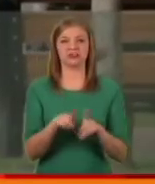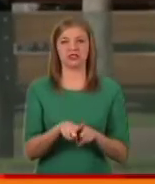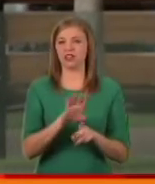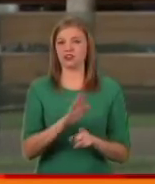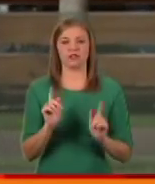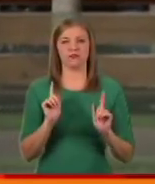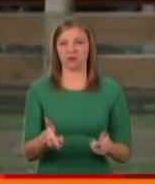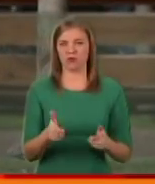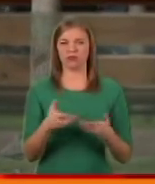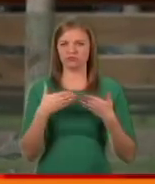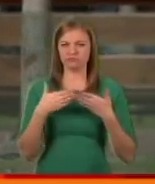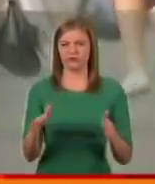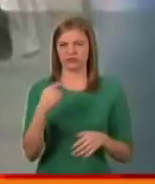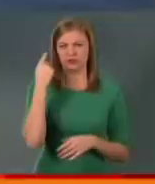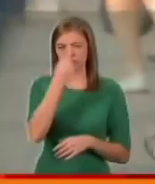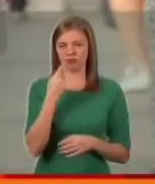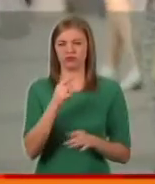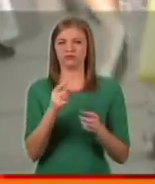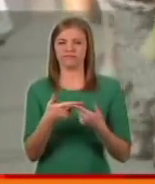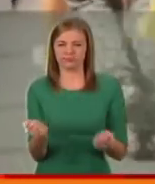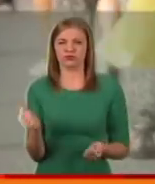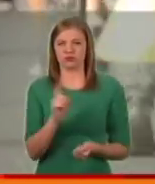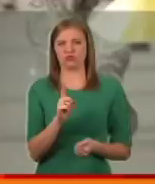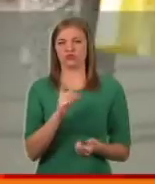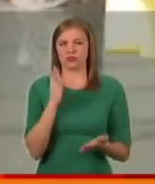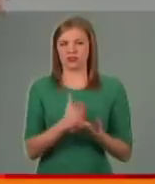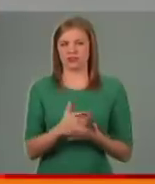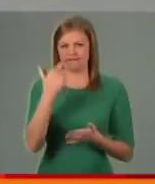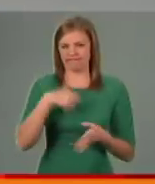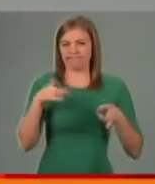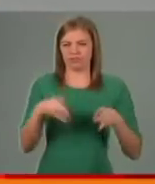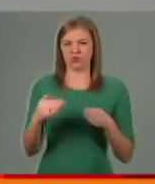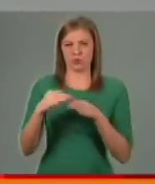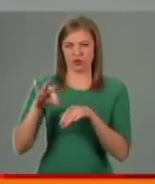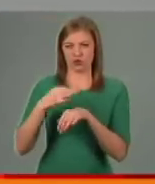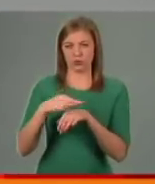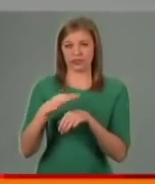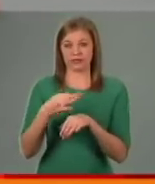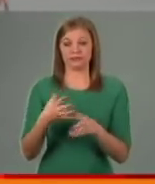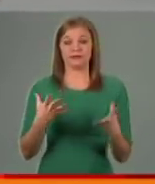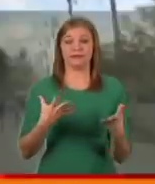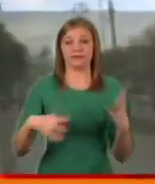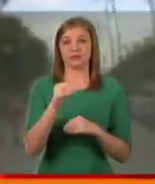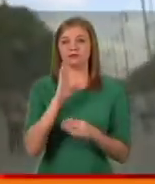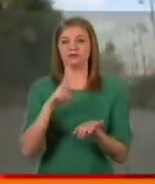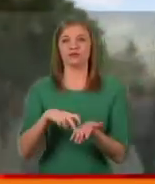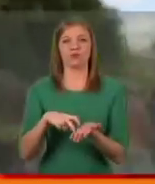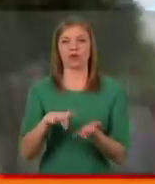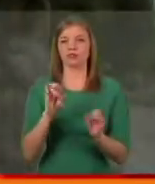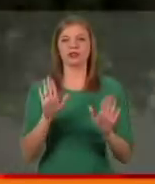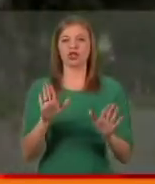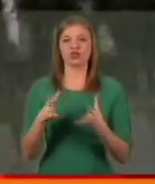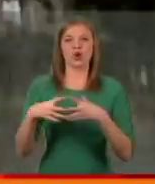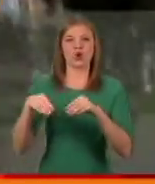не погодилася з відкритим обличчям зізнатися в тому, що є жертвою домашнього насильства. Усі вони бояться не